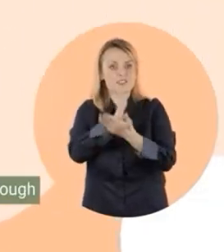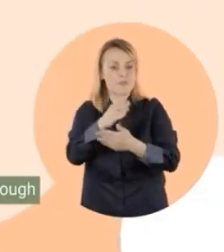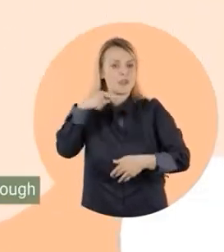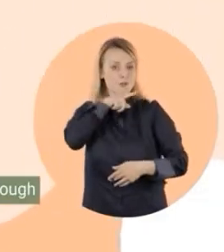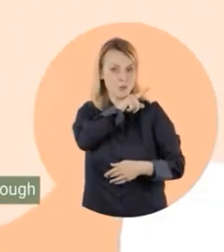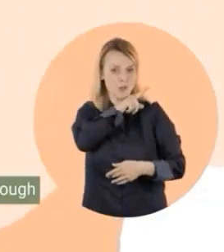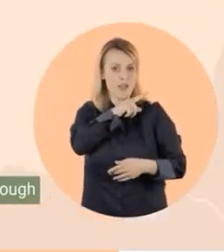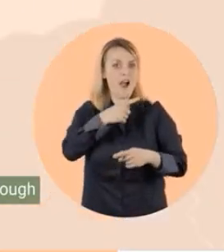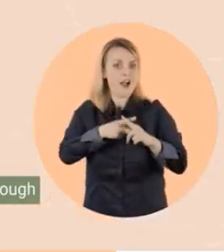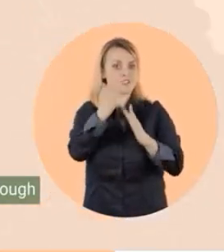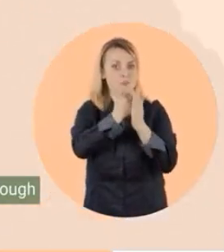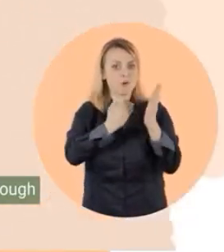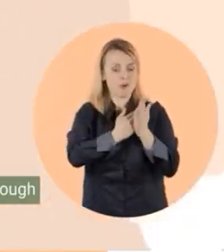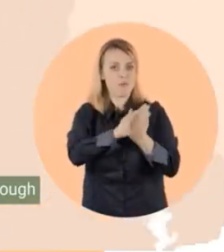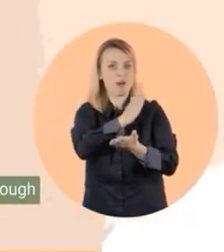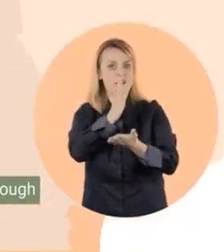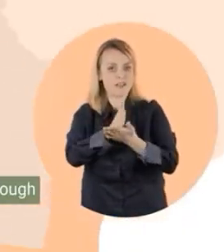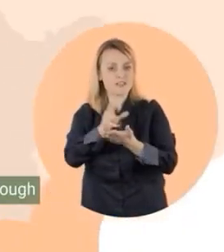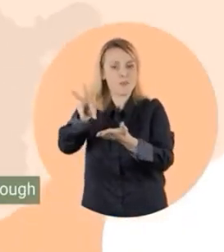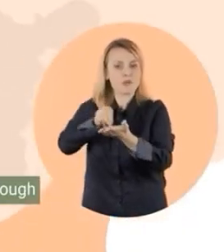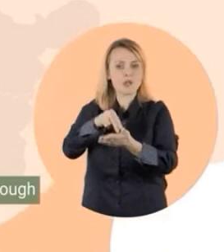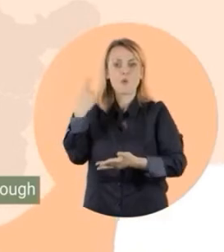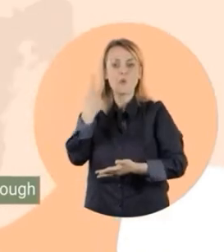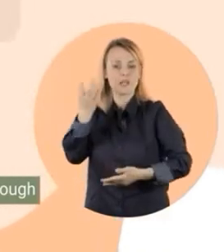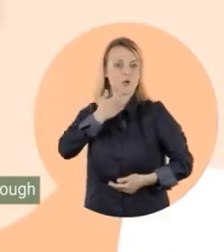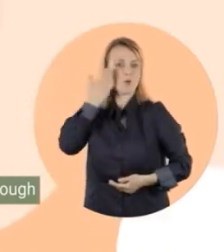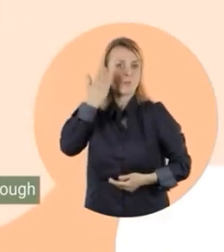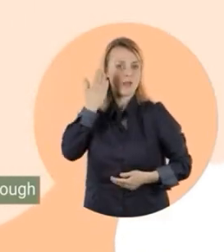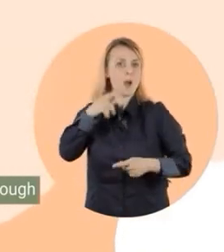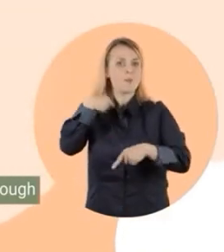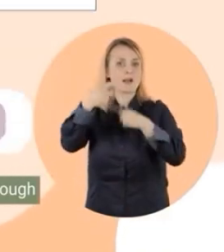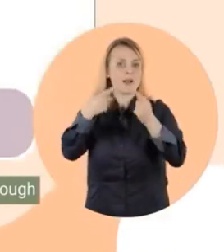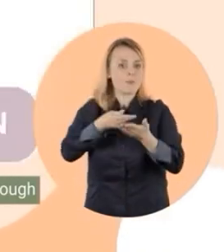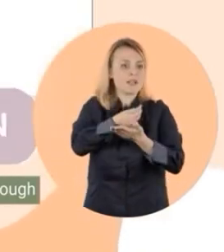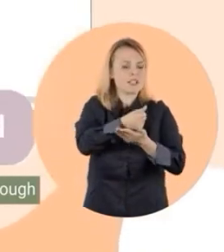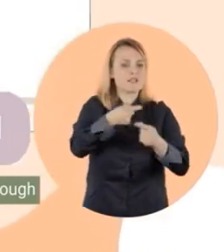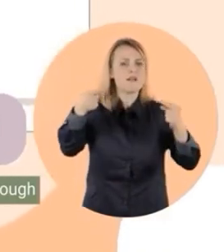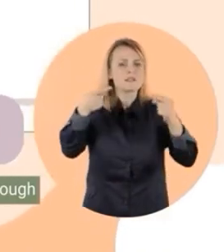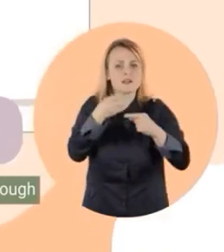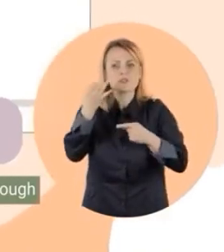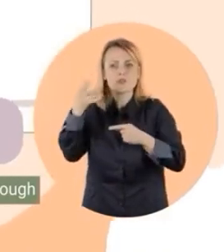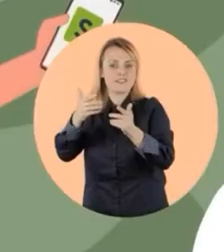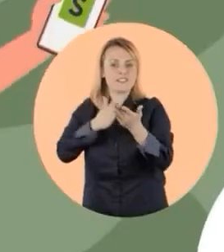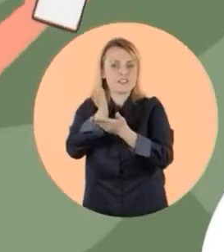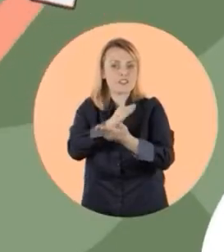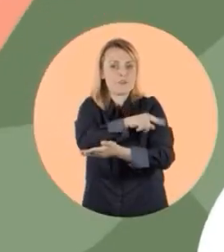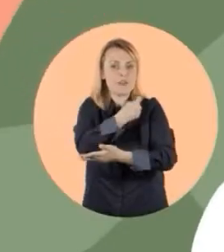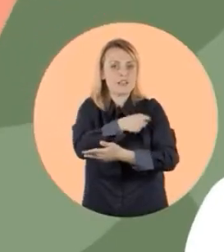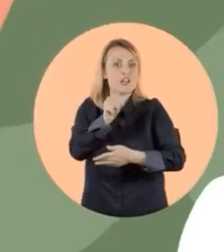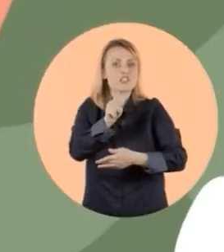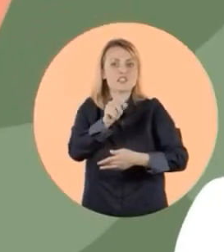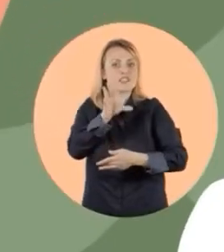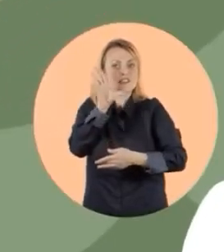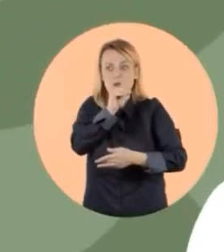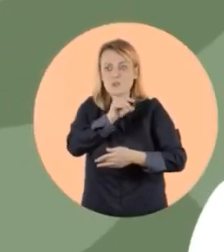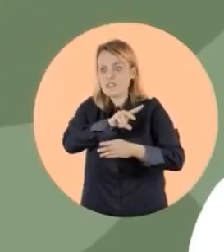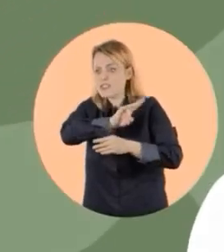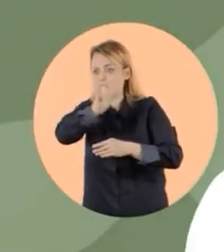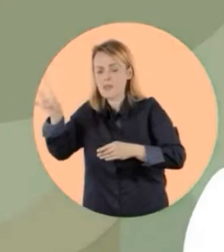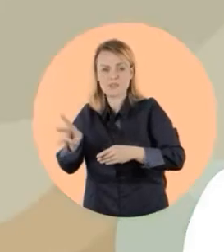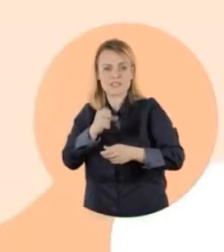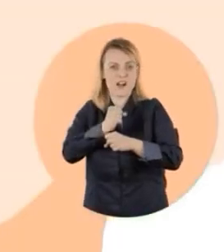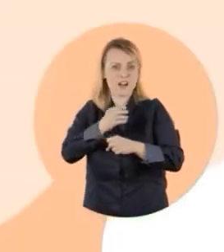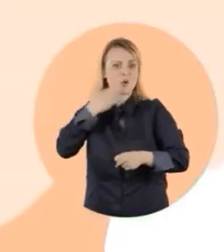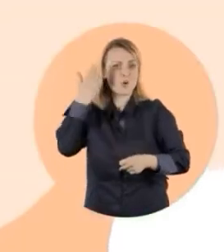plus, tehnologia înseamnă economie. Sanopass reprezintă modelul unic în România prin care plătești exact cât consumă angajații